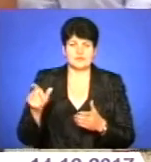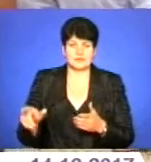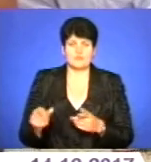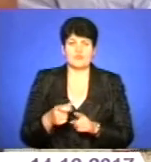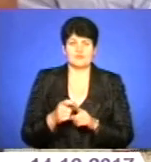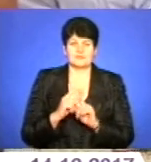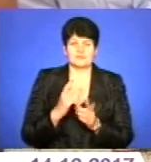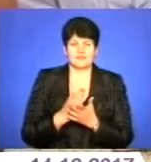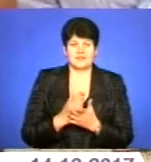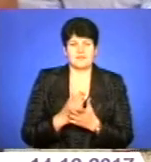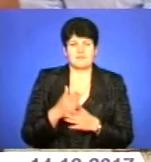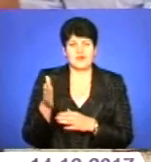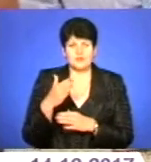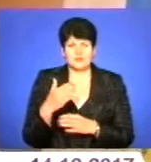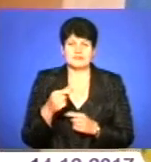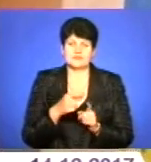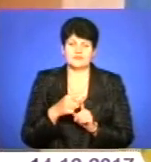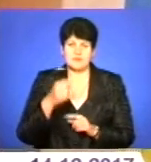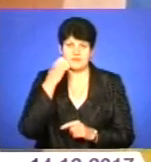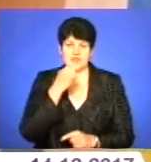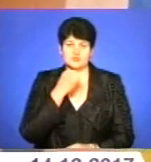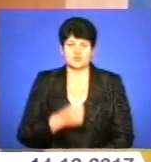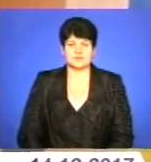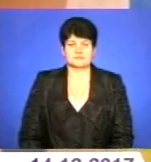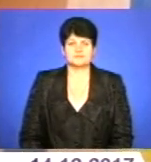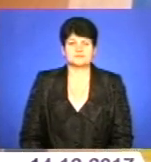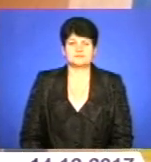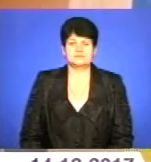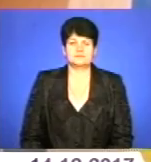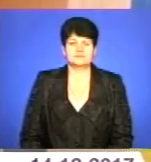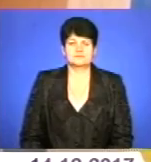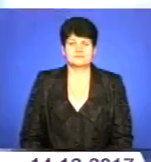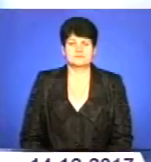волонтерам прапори із словами вдячності. Соломія Струс, Андрій Бодак, Вісті ТТБ.